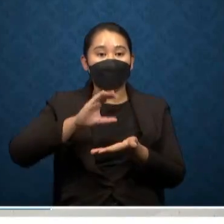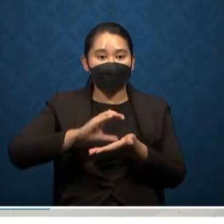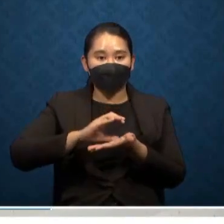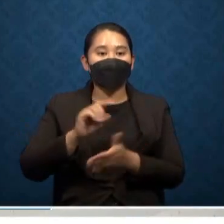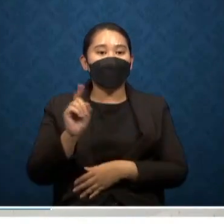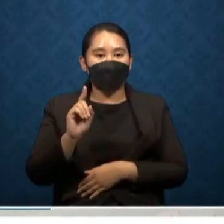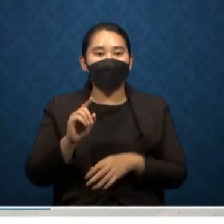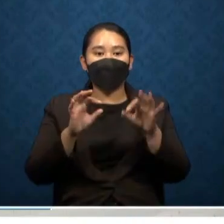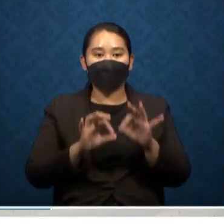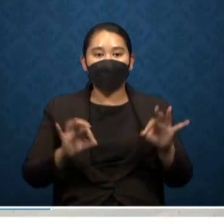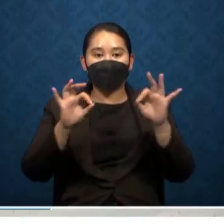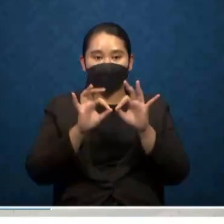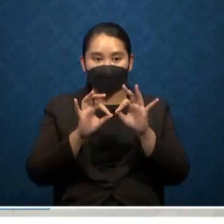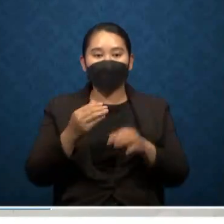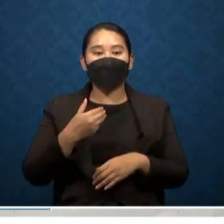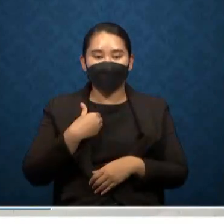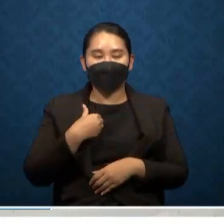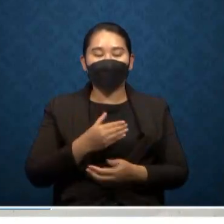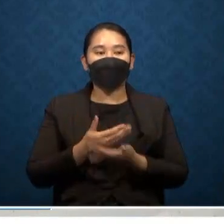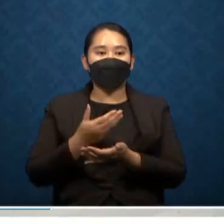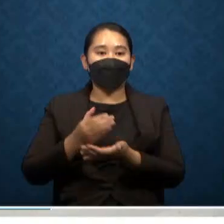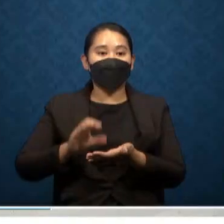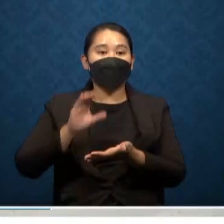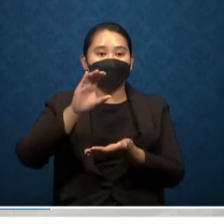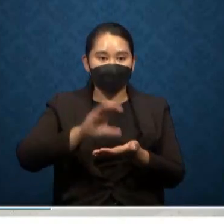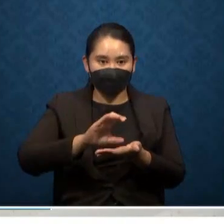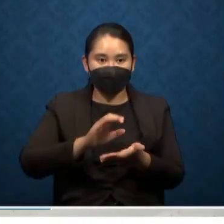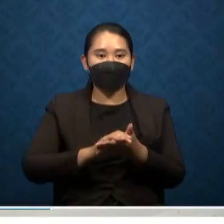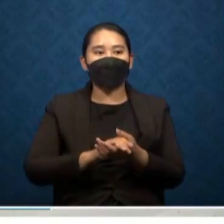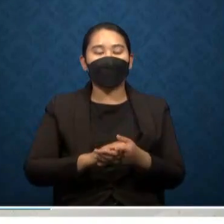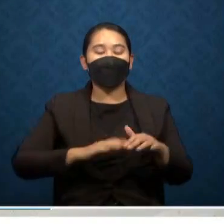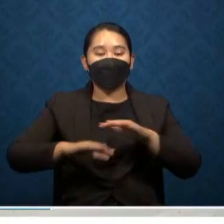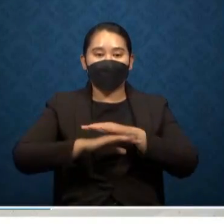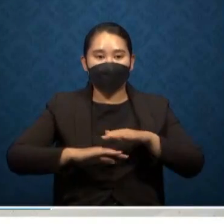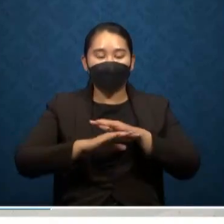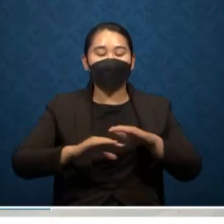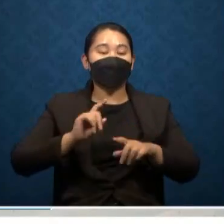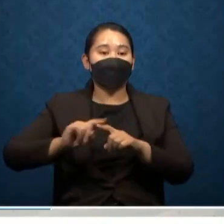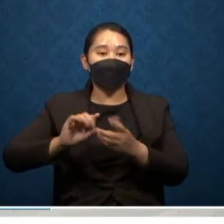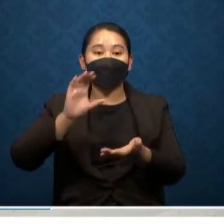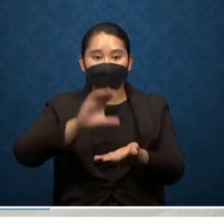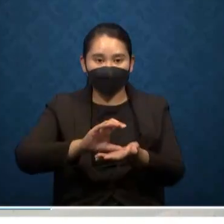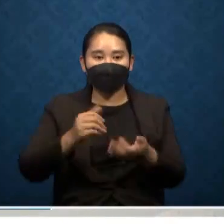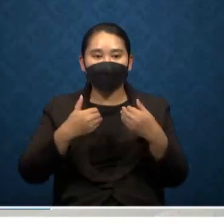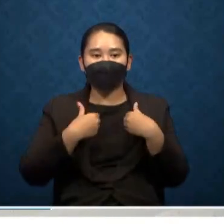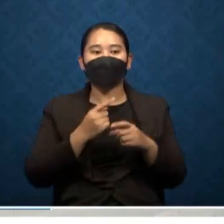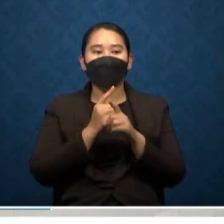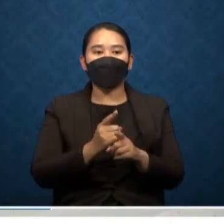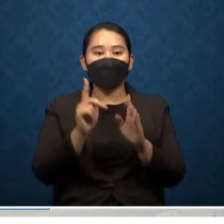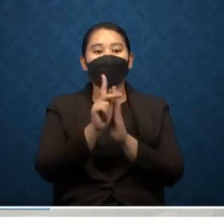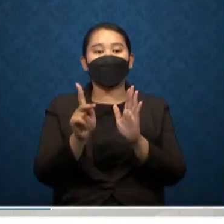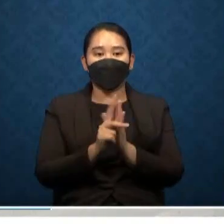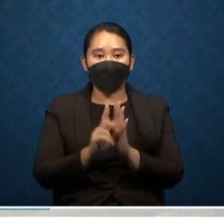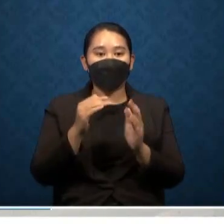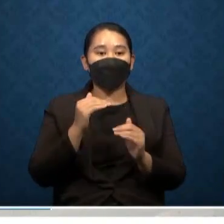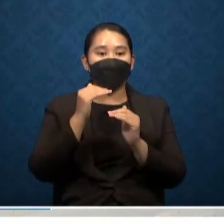ราก็ยังมีความจำเป็นที่จะต้องลงทุนในเรื่องของโครงสร้างพื้นฐานต่างๆซึ่งอันนี้ก็เป็นไปตามข้อกฎหมายที่ก